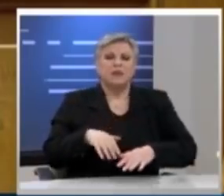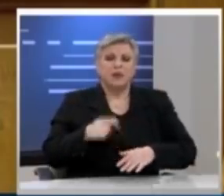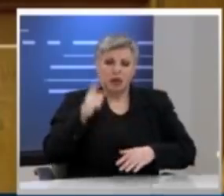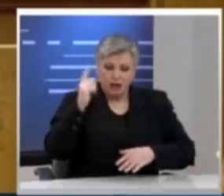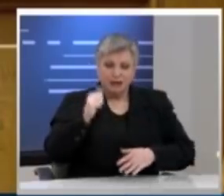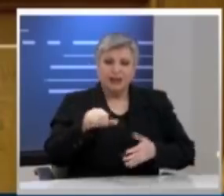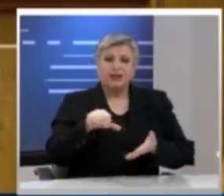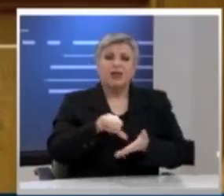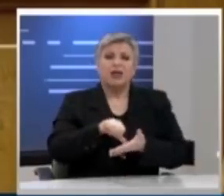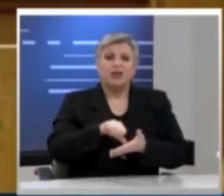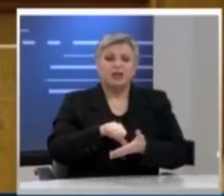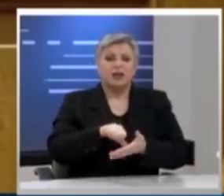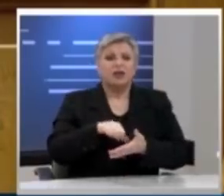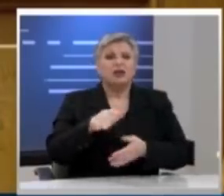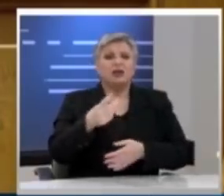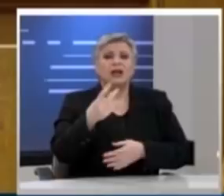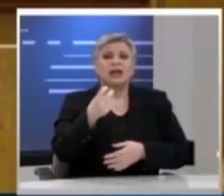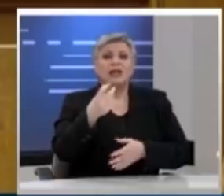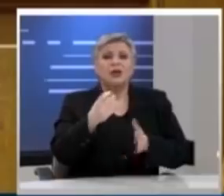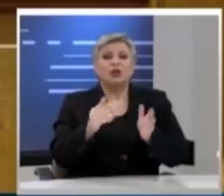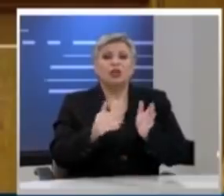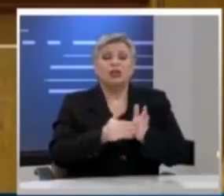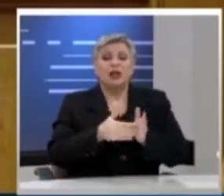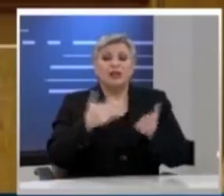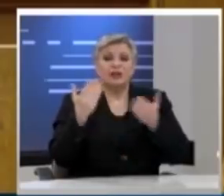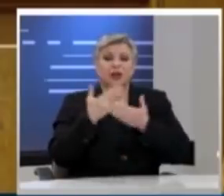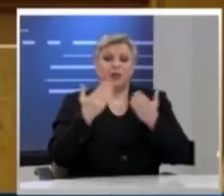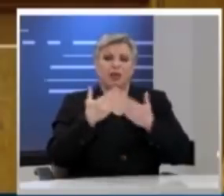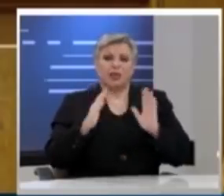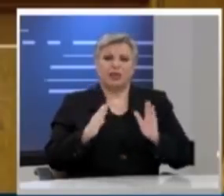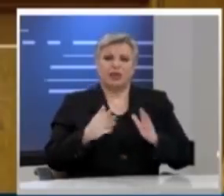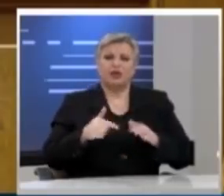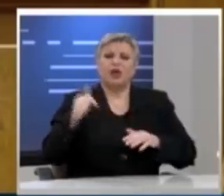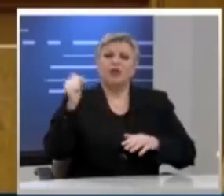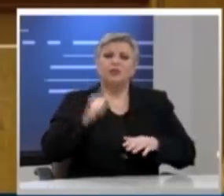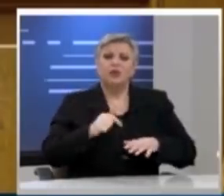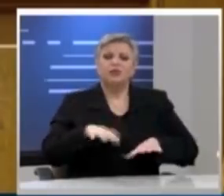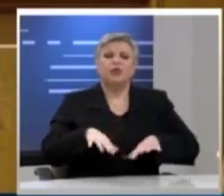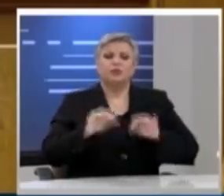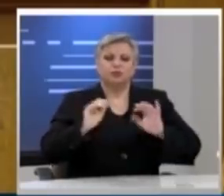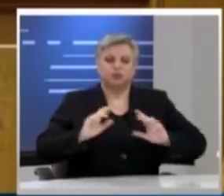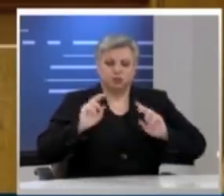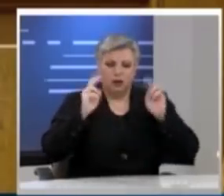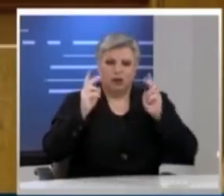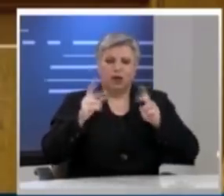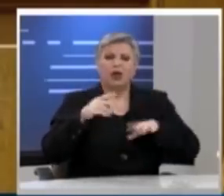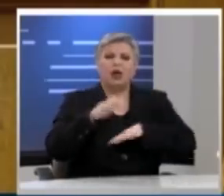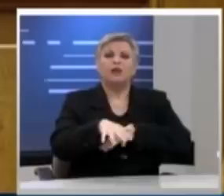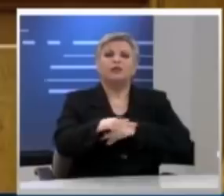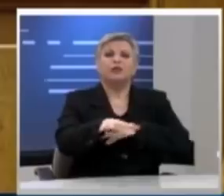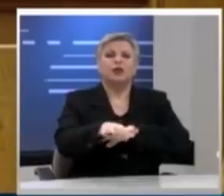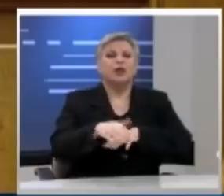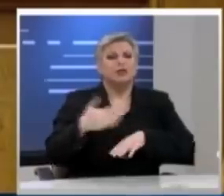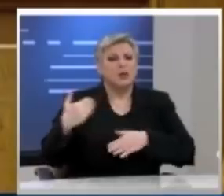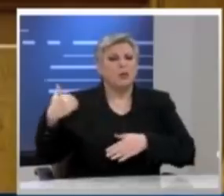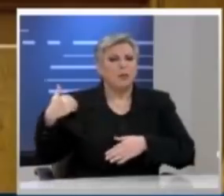ο πάνω από 20.000 μαθητές που κινητοποιήθηκαν με διάφορους και πολύμορφους τρόπους καθ όλη τη διάρκεια της